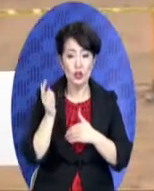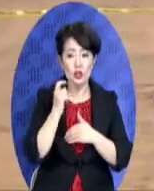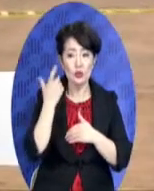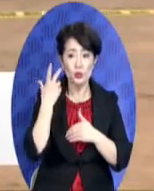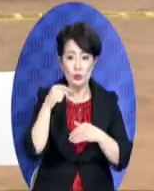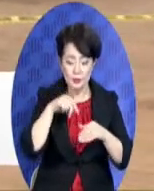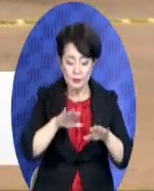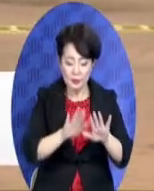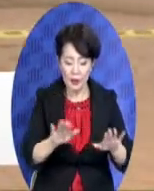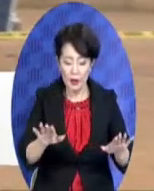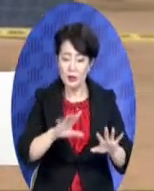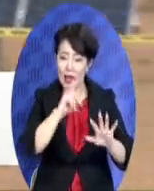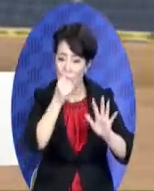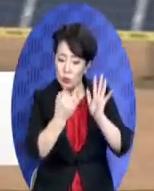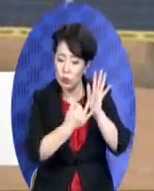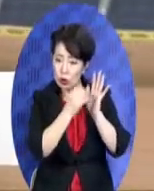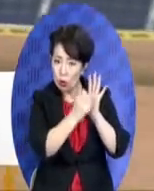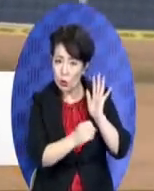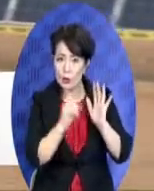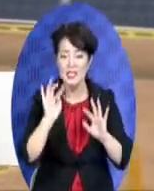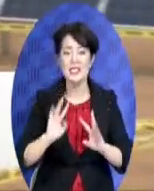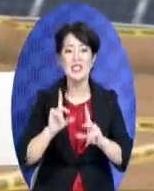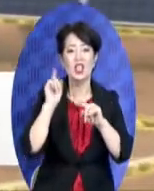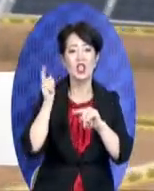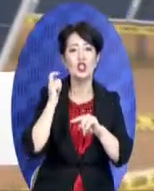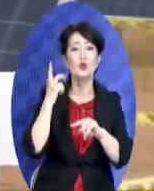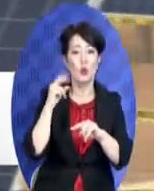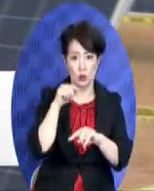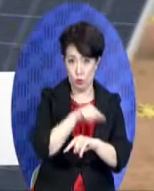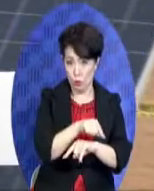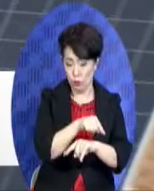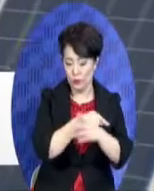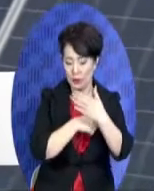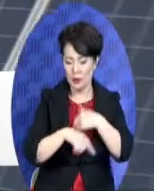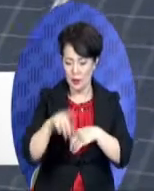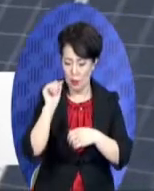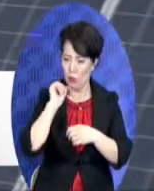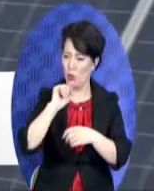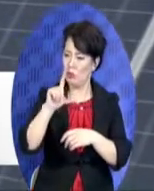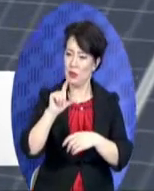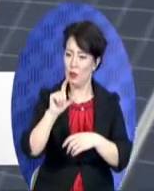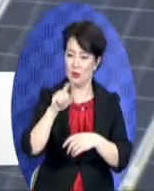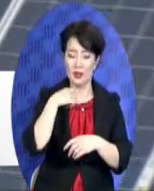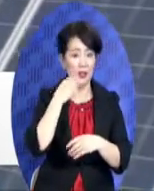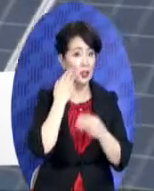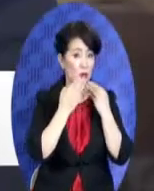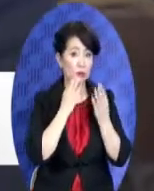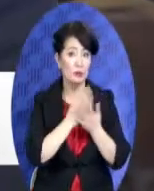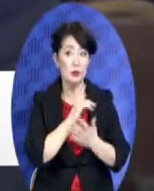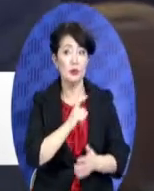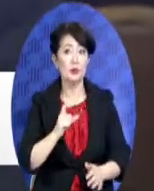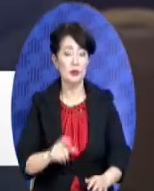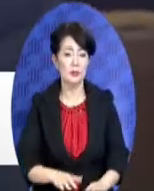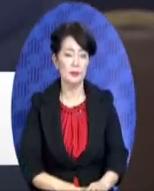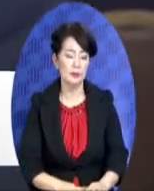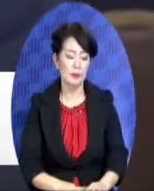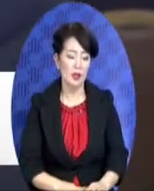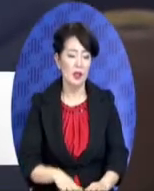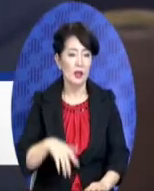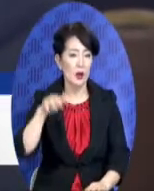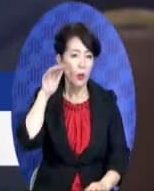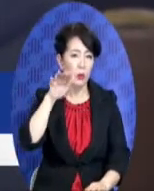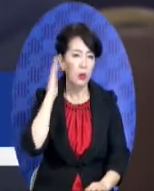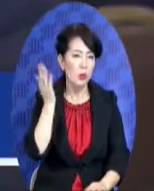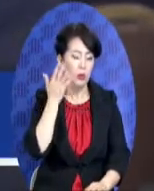хүчний 17% сэргээгдэх эрчим хүчээр хангаж байгаа. Хүмүүс сэргээгдэх эрчим хүчний үнэ өндөр байна гэж шүмжилдэг. Одоо сэлхний эрчим хүч нь